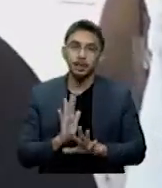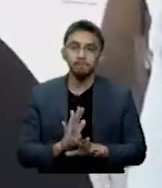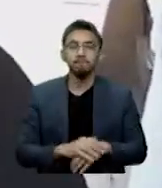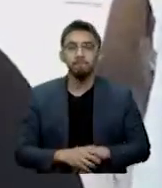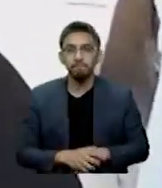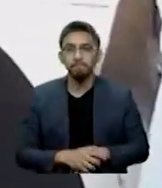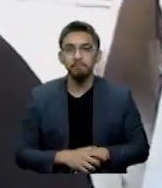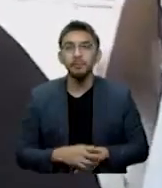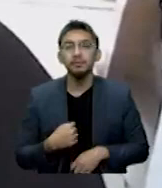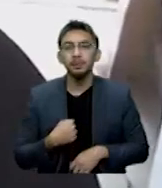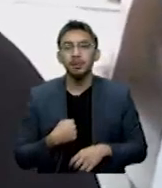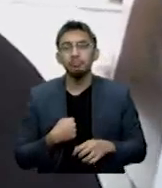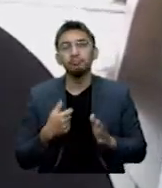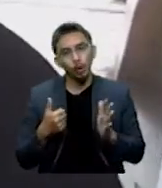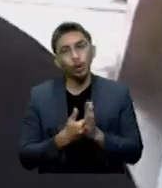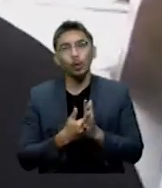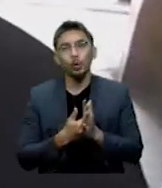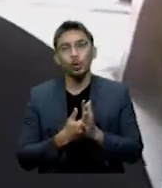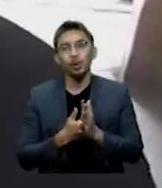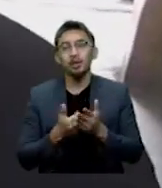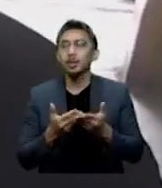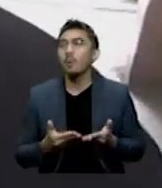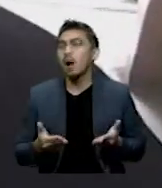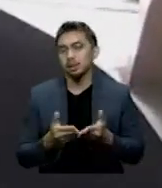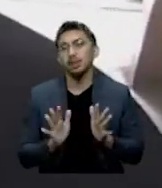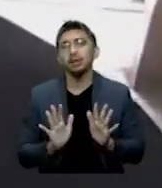Ikutin zaman sih mas, ikutin zaman itu kalau